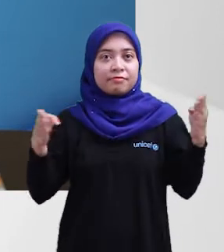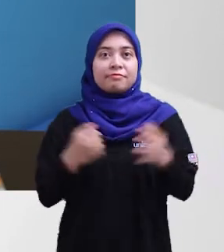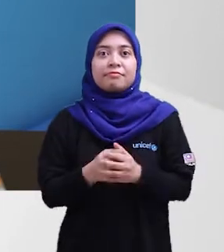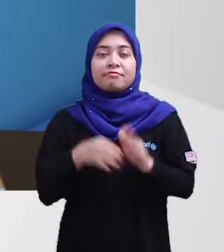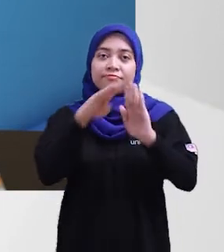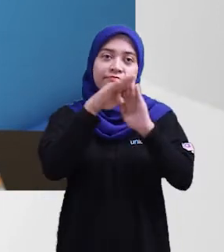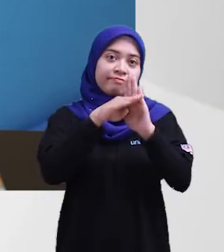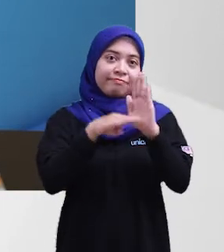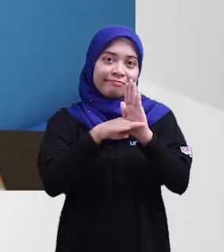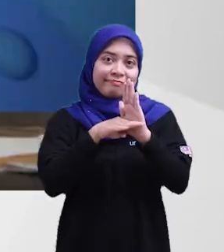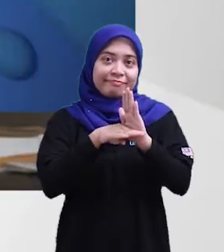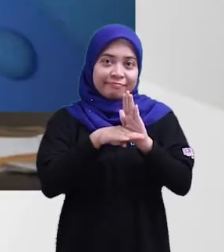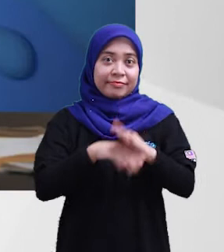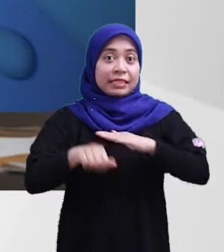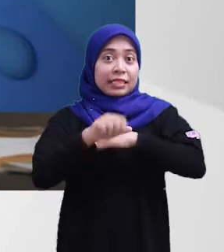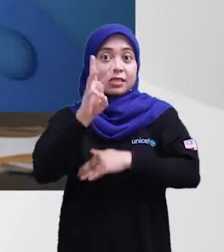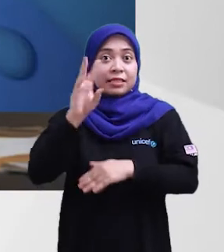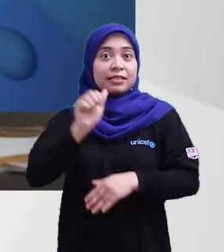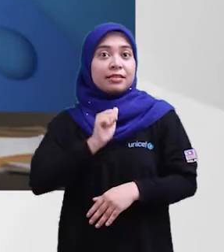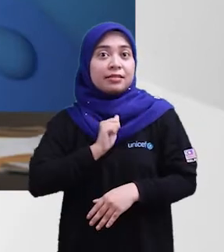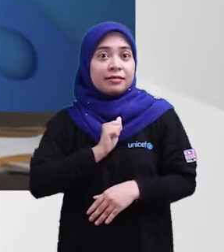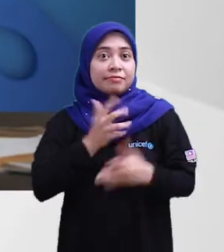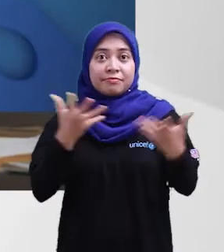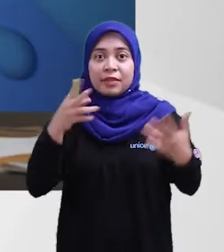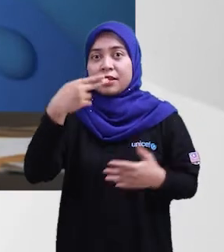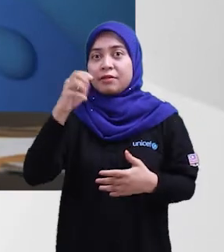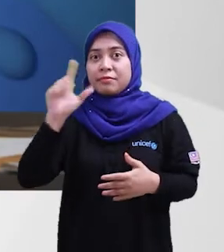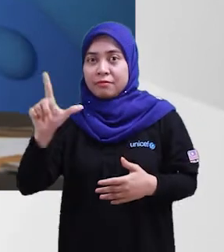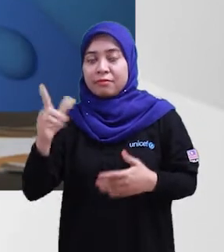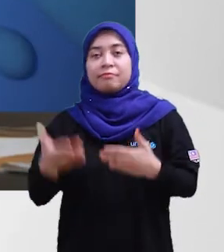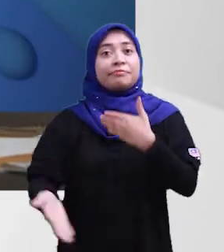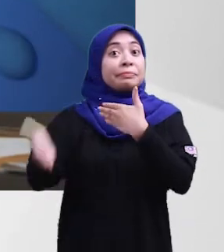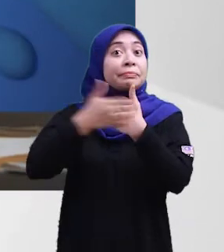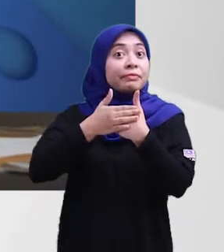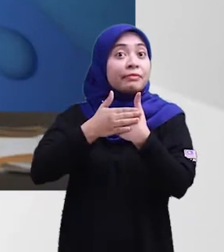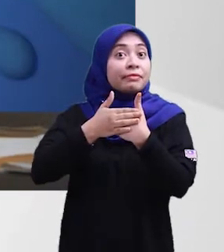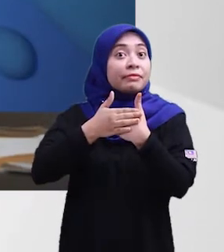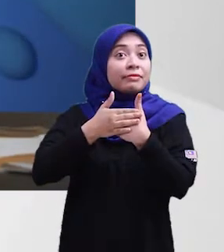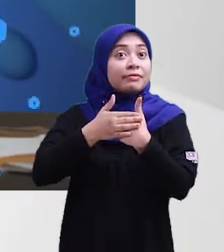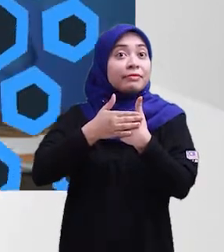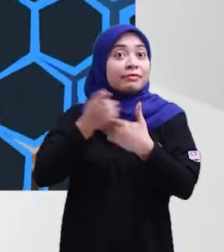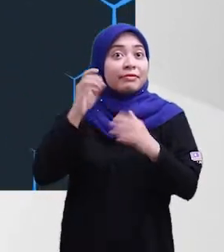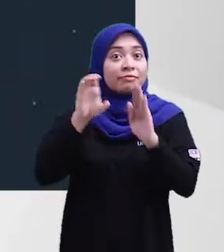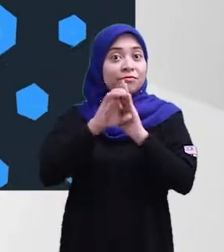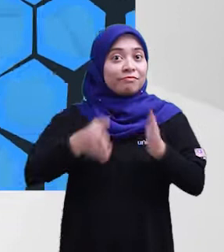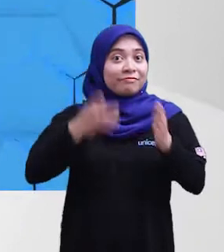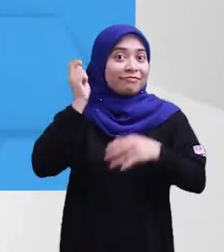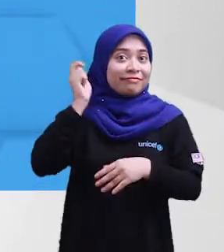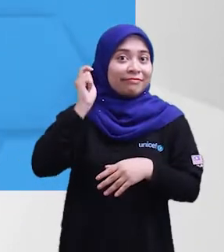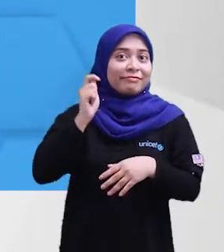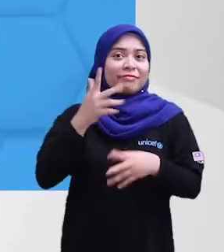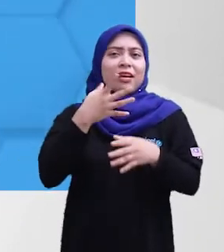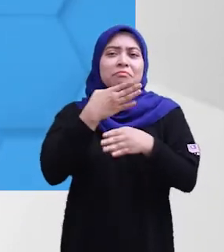jenis bahasa pengaturcaraan. Pada asasnya, laman web terdiri daripada HTML. Kembali kepada contoh bangunan kita